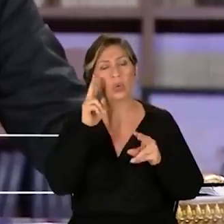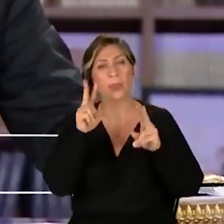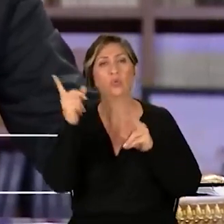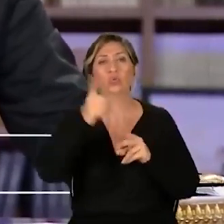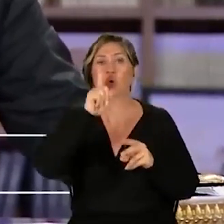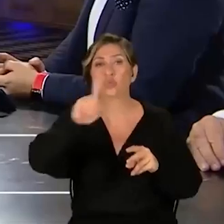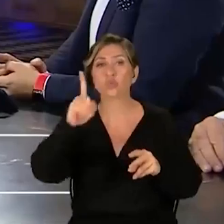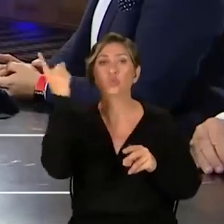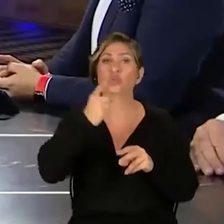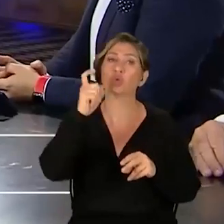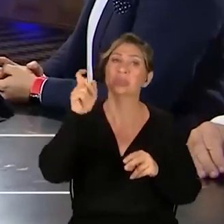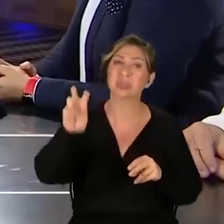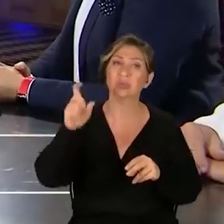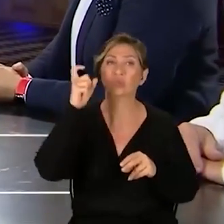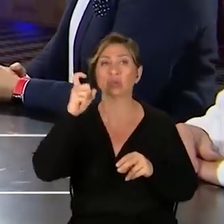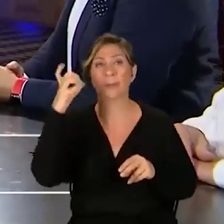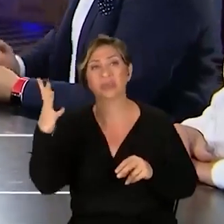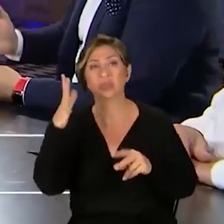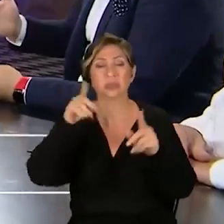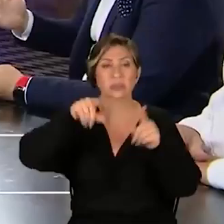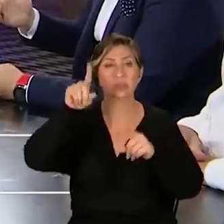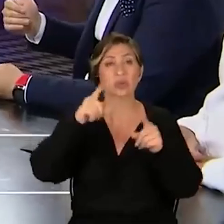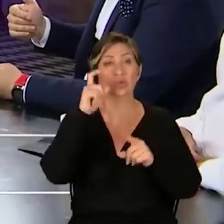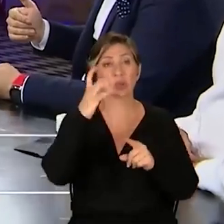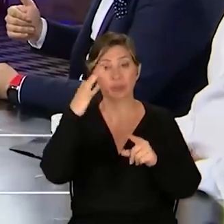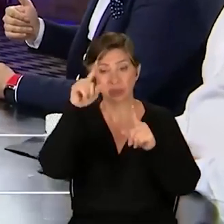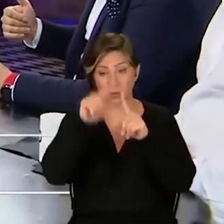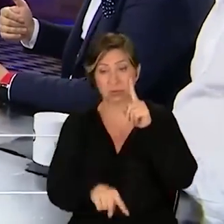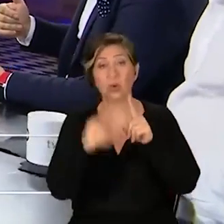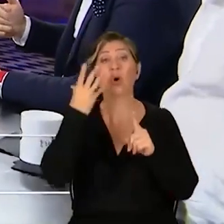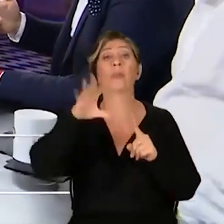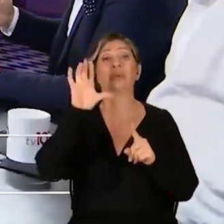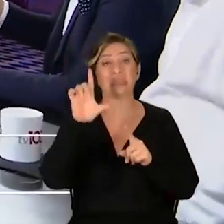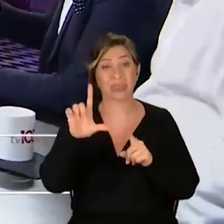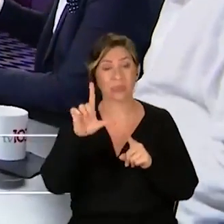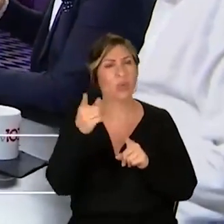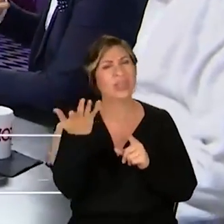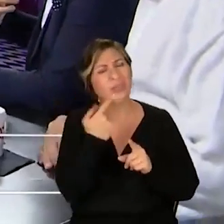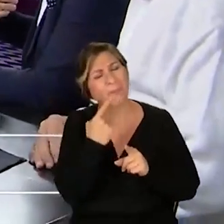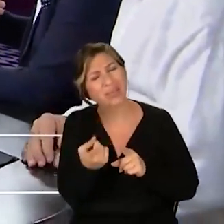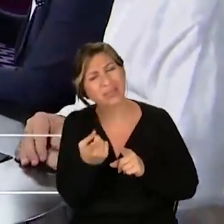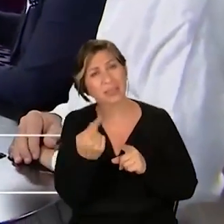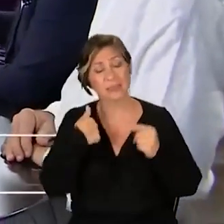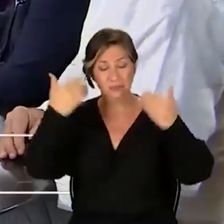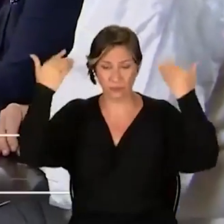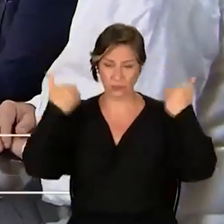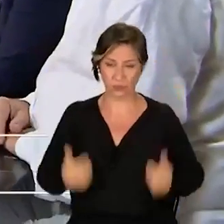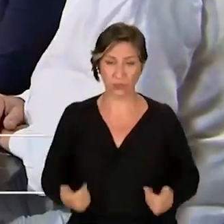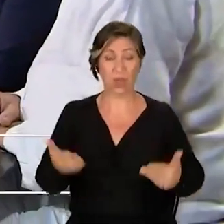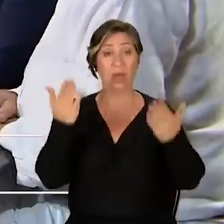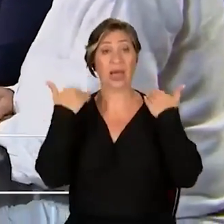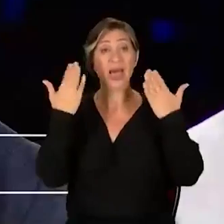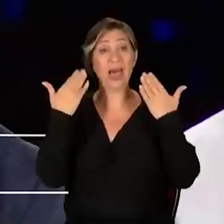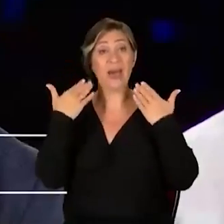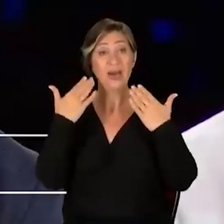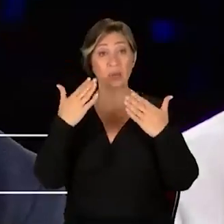%100, %98, %93 bunu... Tabii 95'in altında düşmemesi icap eder. Nedir o? Bizim vücudumuzdaki oksijene